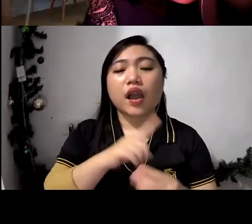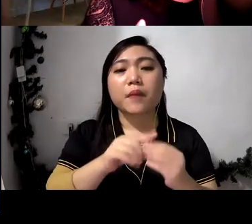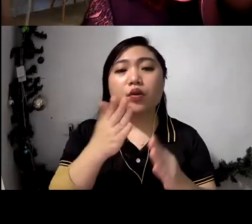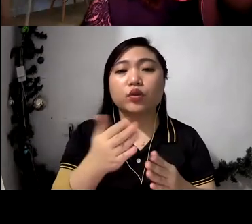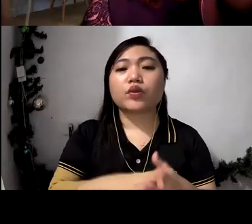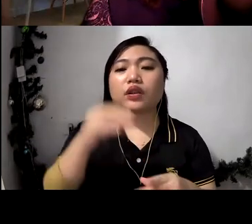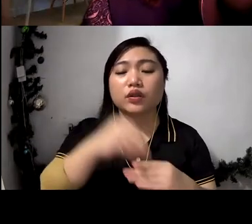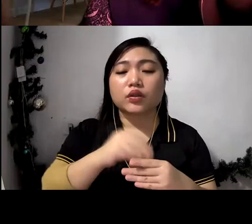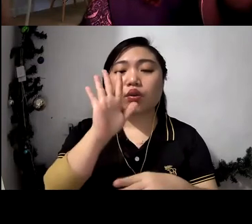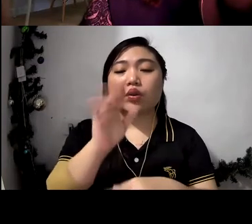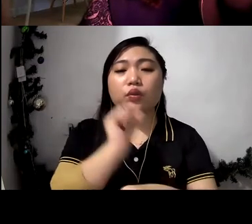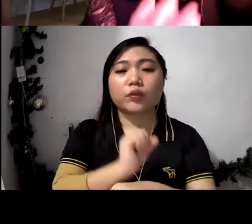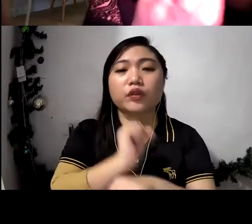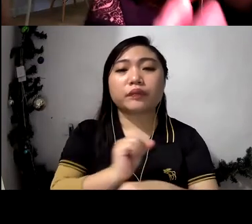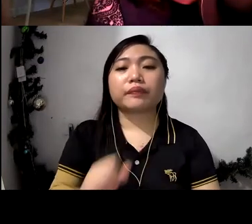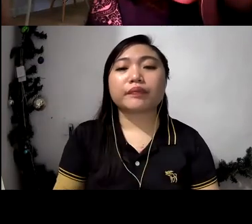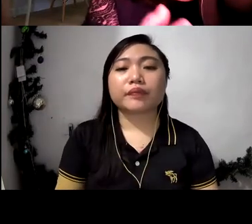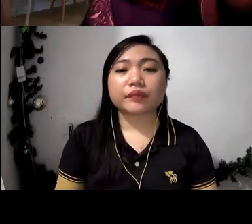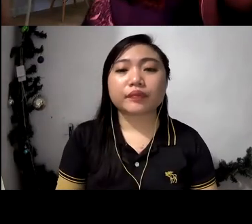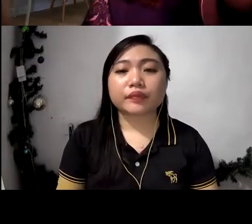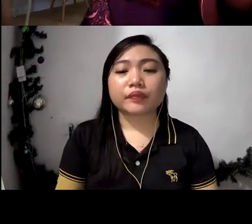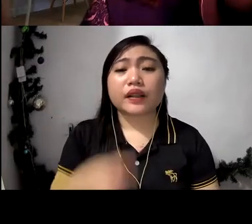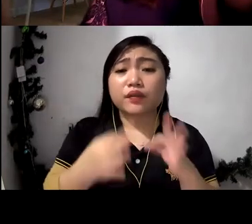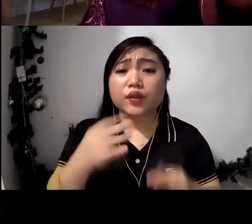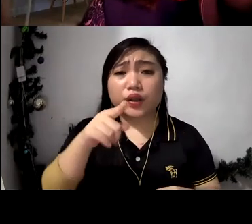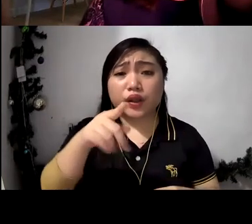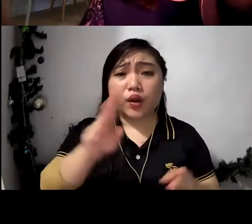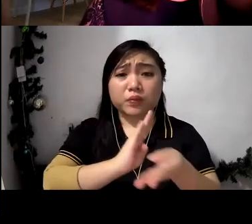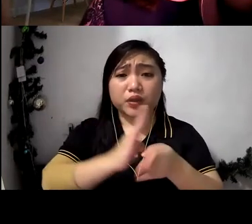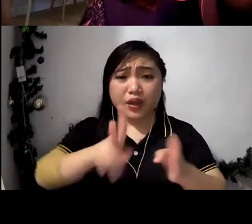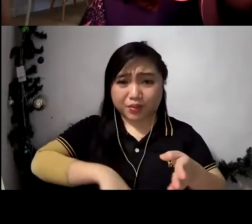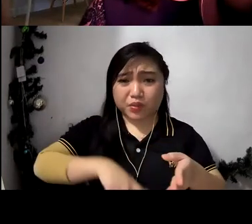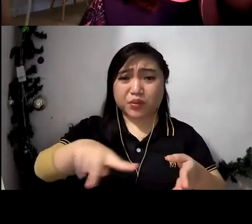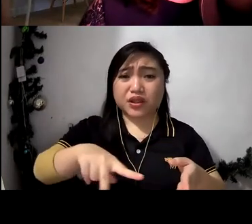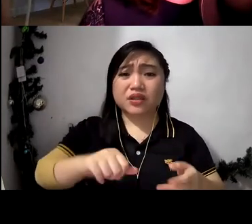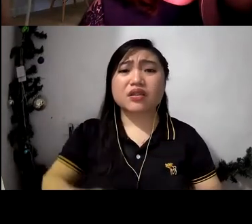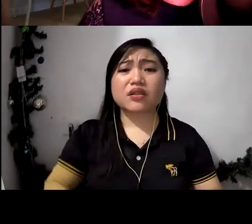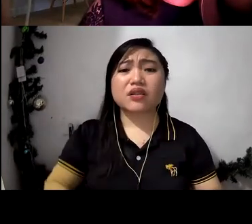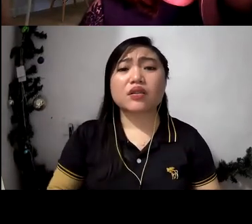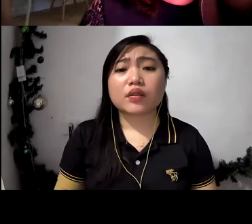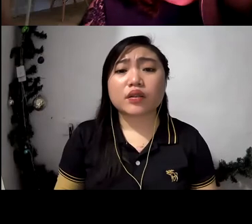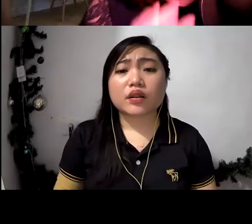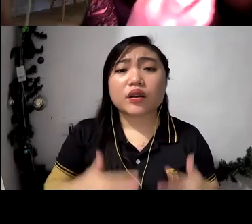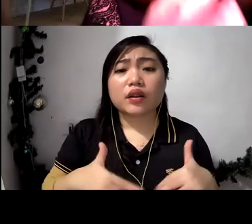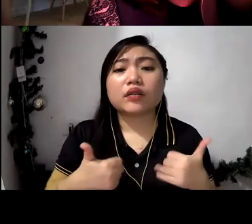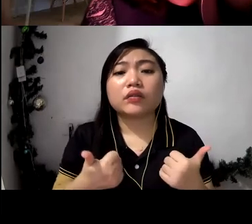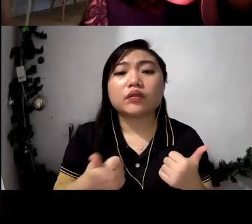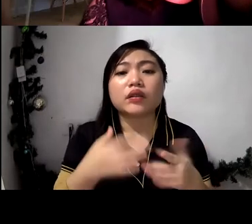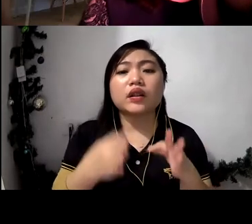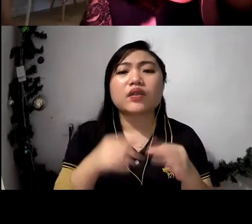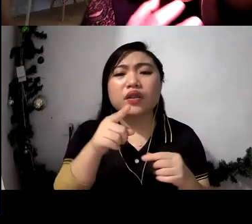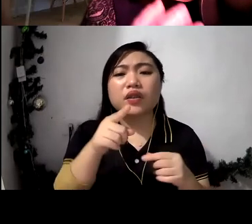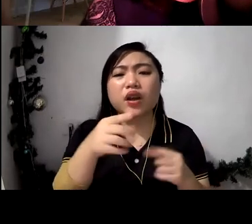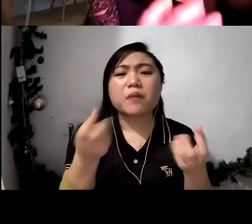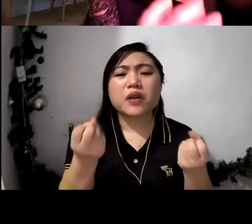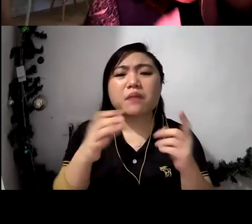trabaho, no? Pag ikaw ay nagbubuntis, for example, ano, paano ito nagki-create, o pag ikaw ay maraming anak, ikaw ba